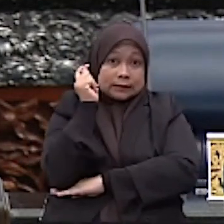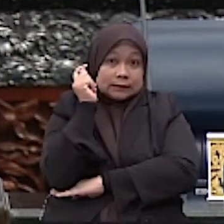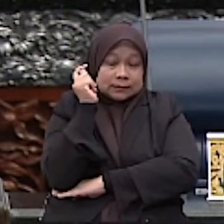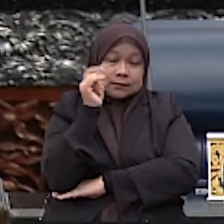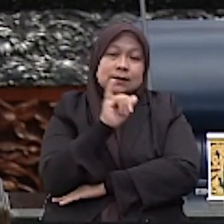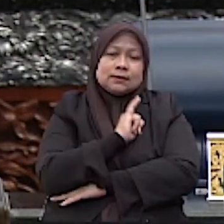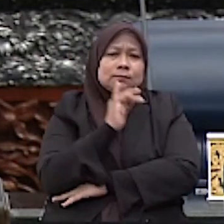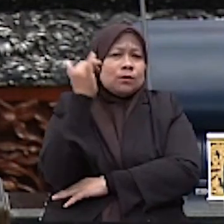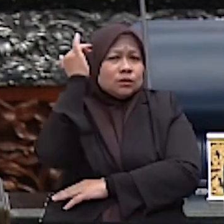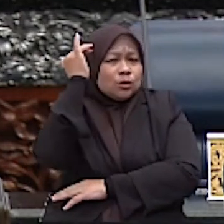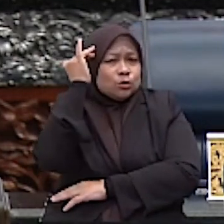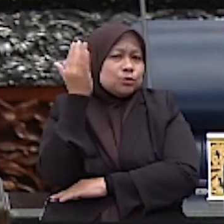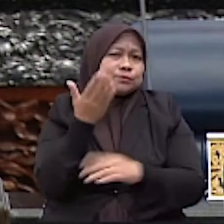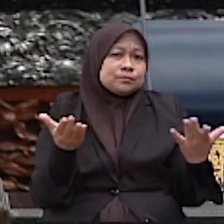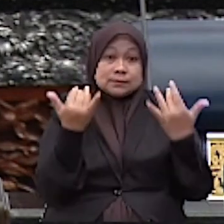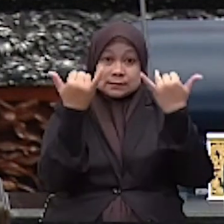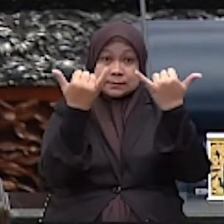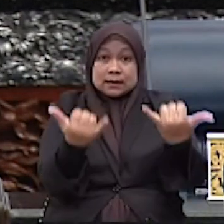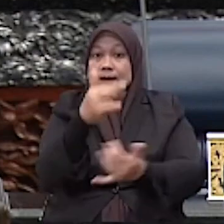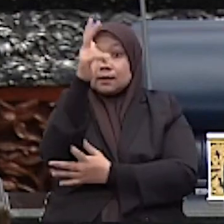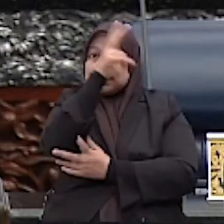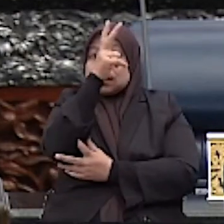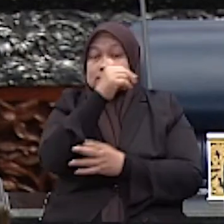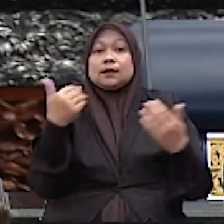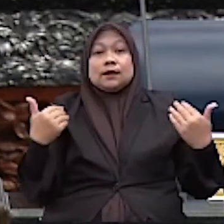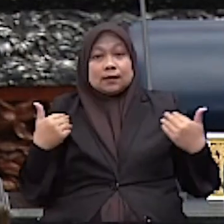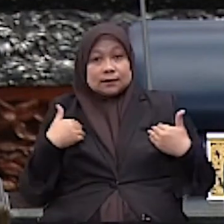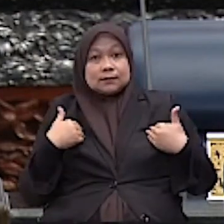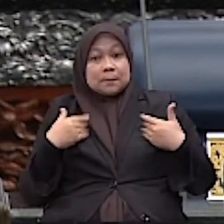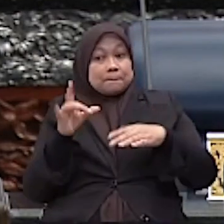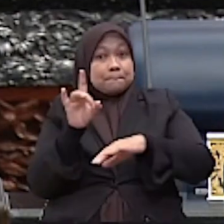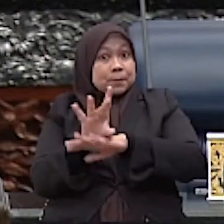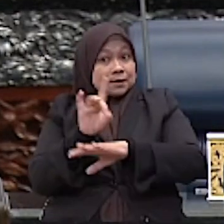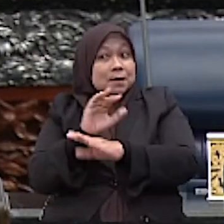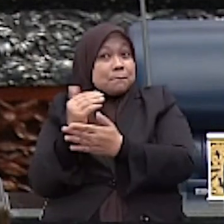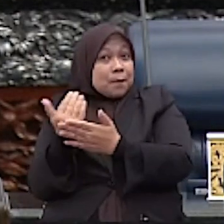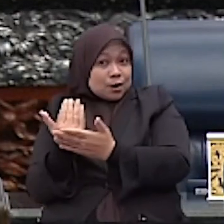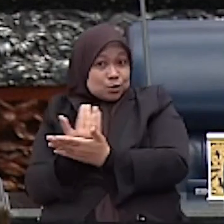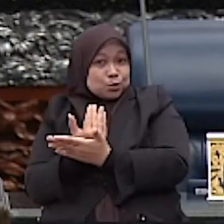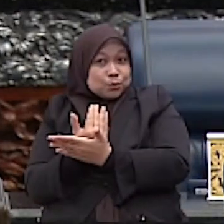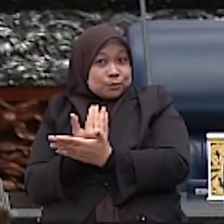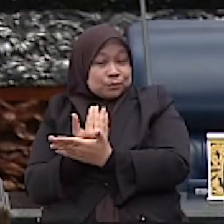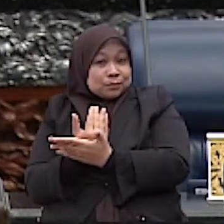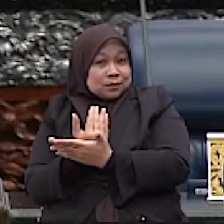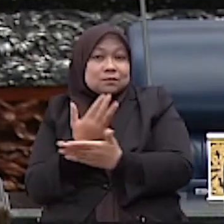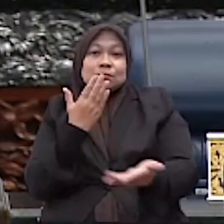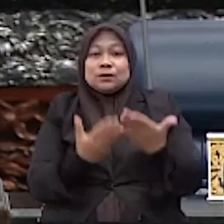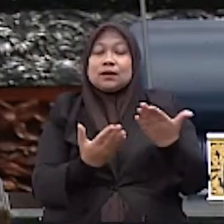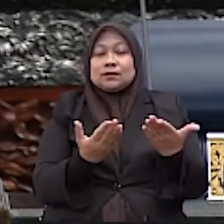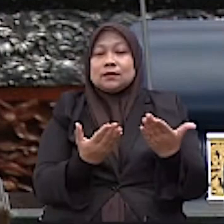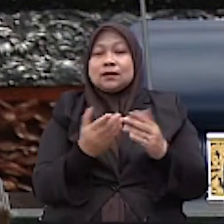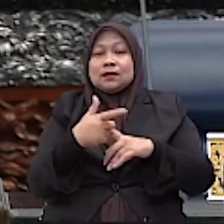saya mau tahu Adakah sekarang ini kerajaan mempunyai penasehat baru di dalam